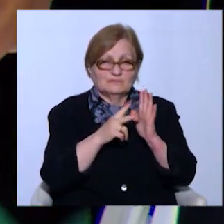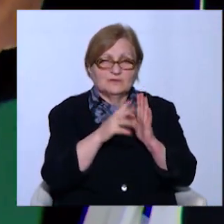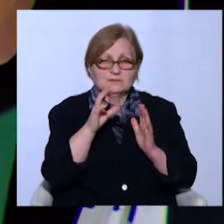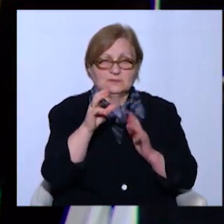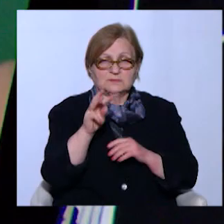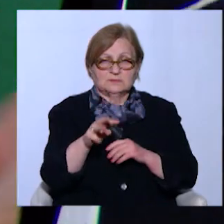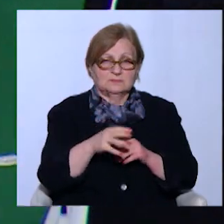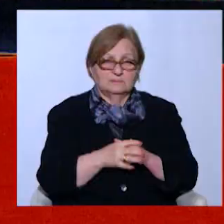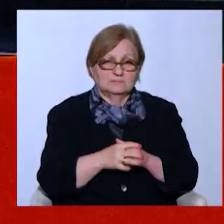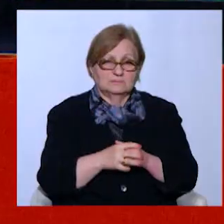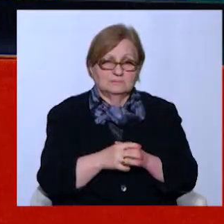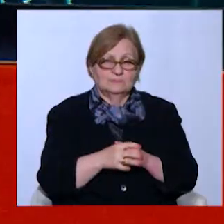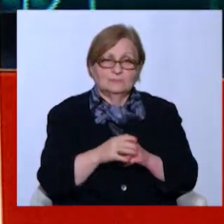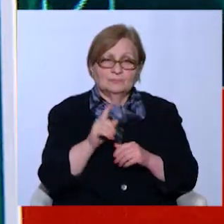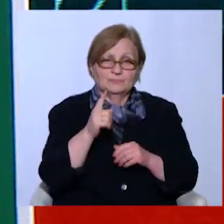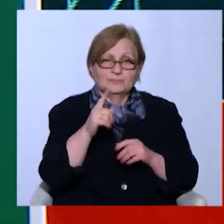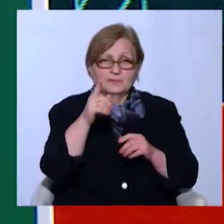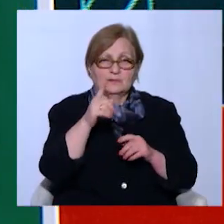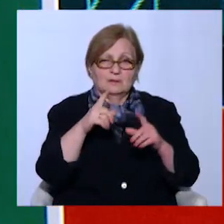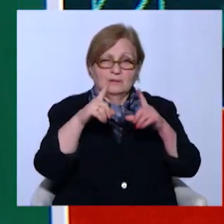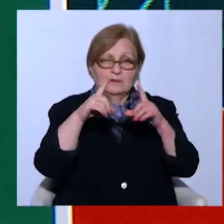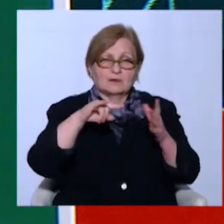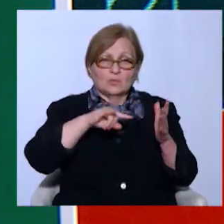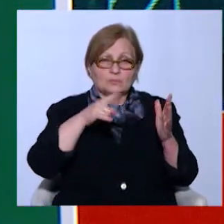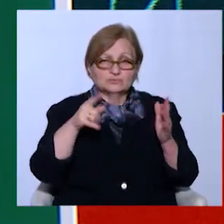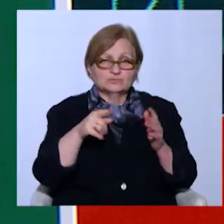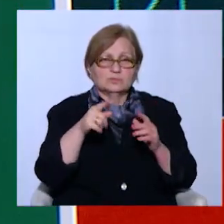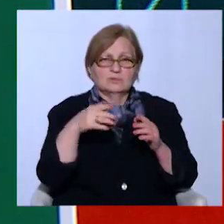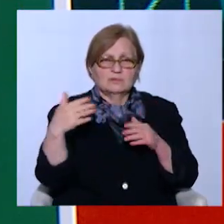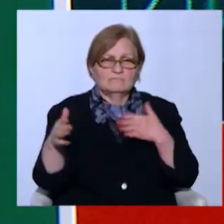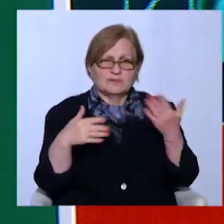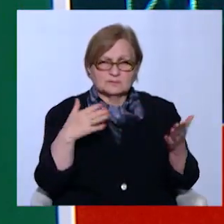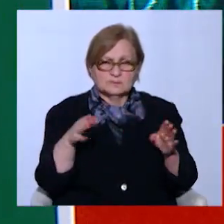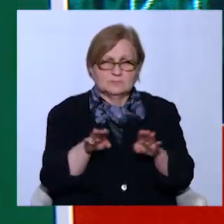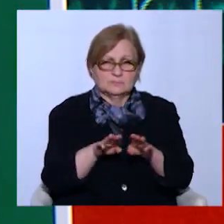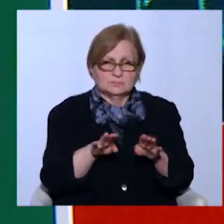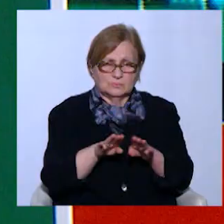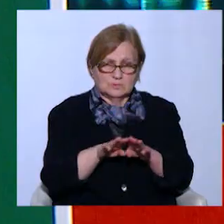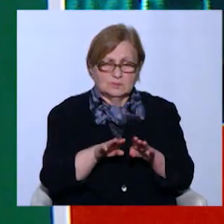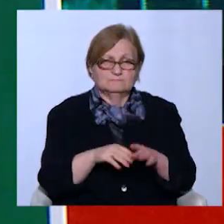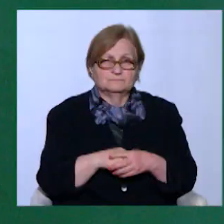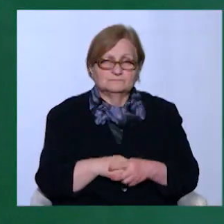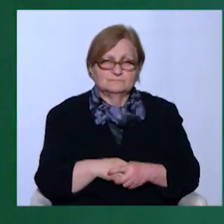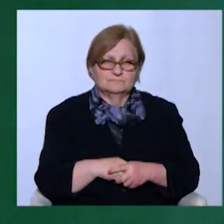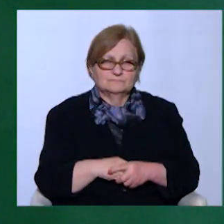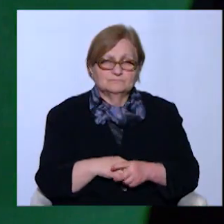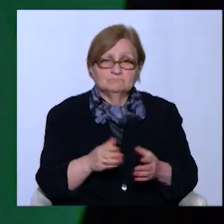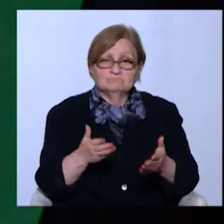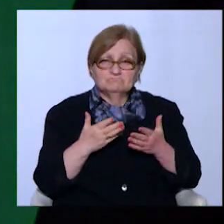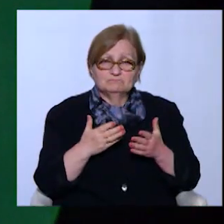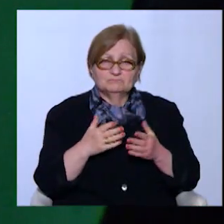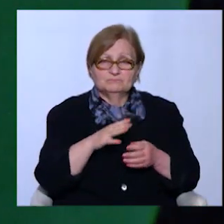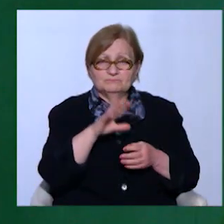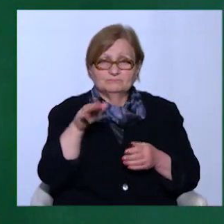სანტიმეტრს. რადგან რომში ვიცით რომ გვერდები ტოლია AB უდრის BC-ს, CD-ს და AD-ს, გამოდის რომ